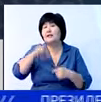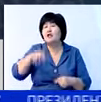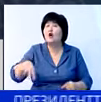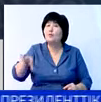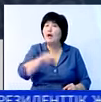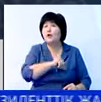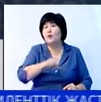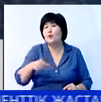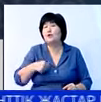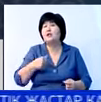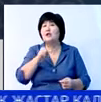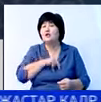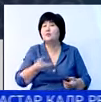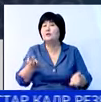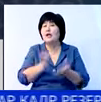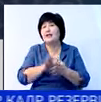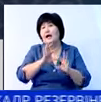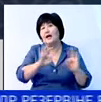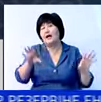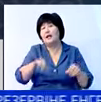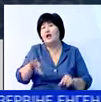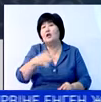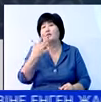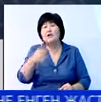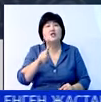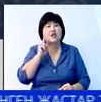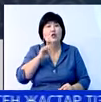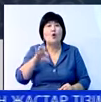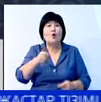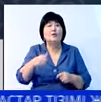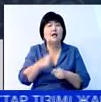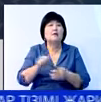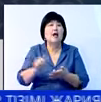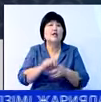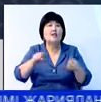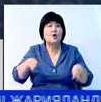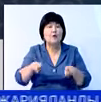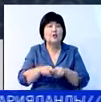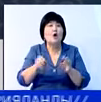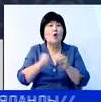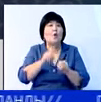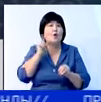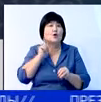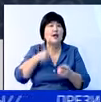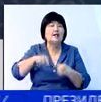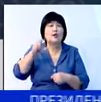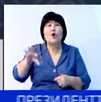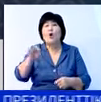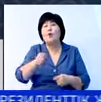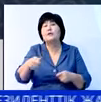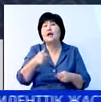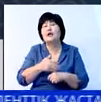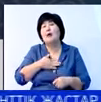барлығы өздерінің өнімдерін таныстырып, қатысқан 5 жас кәсіпкер облыс әкімінің дипломымен және 10 жас кәсіпкер облыс әкімінің